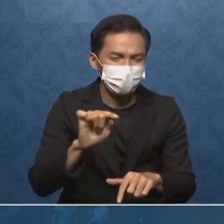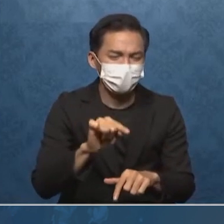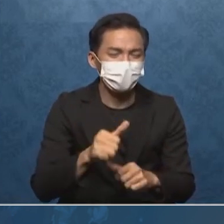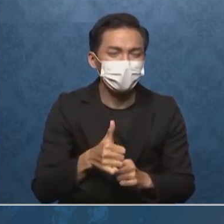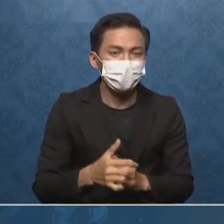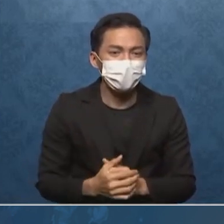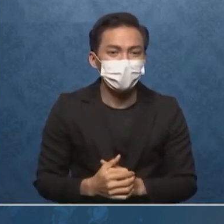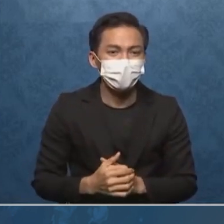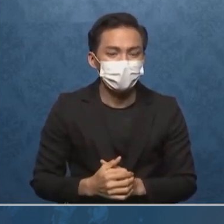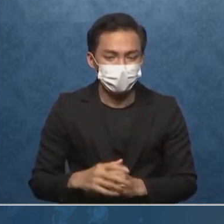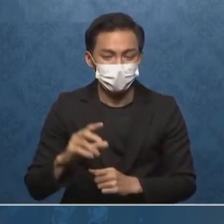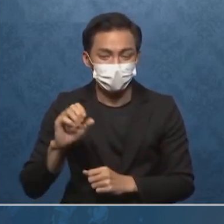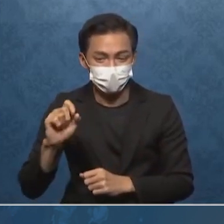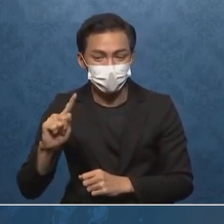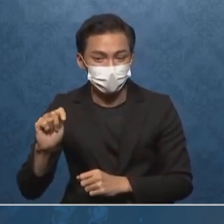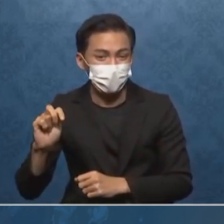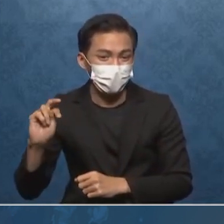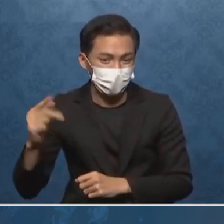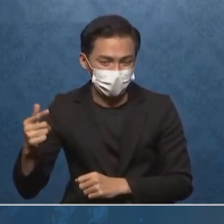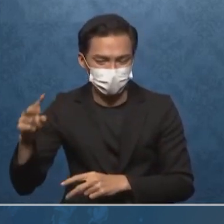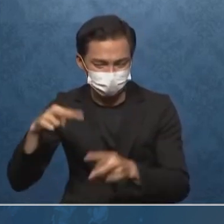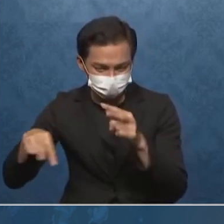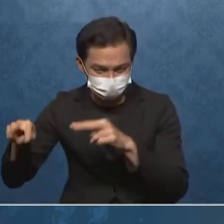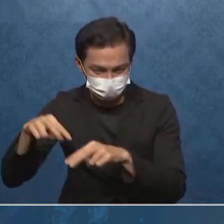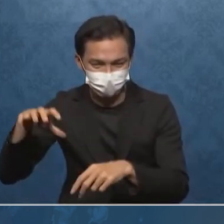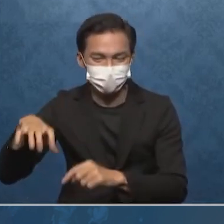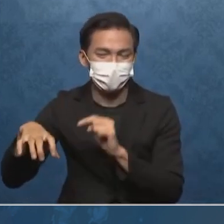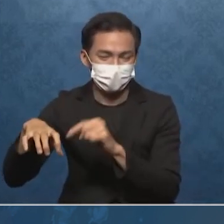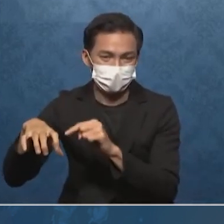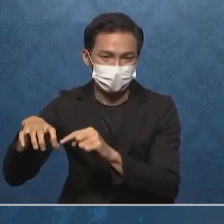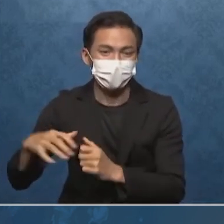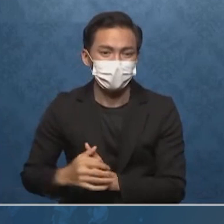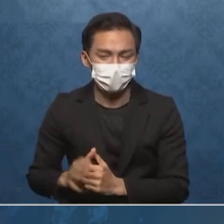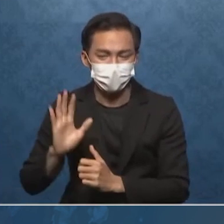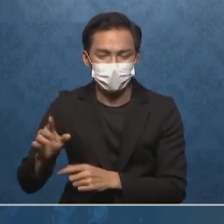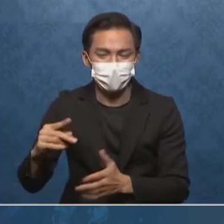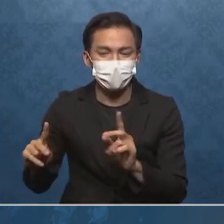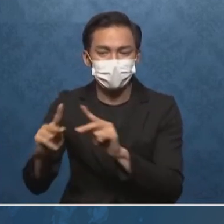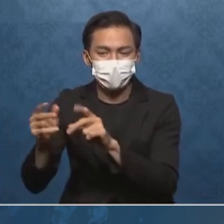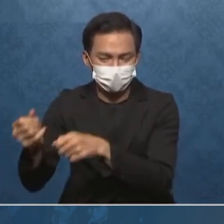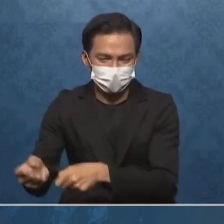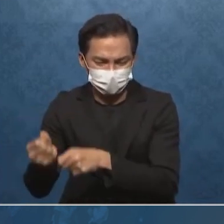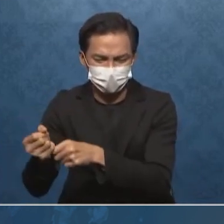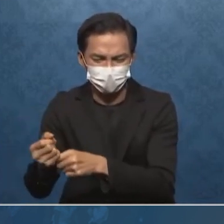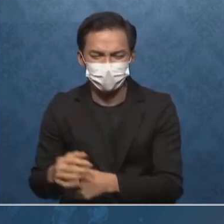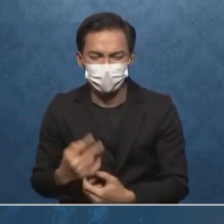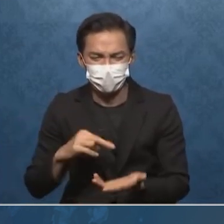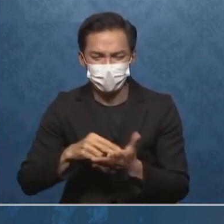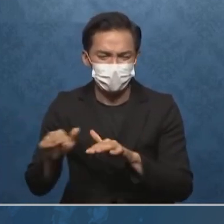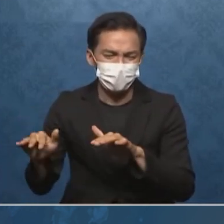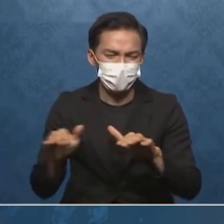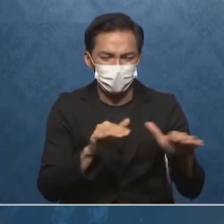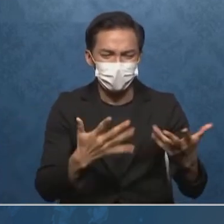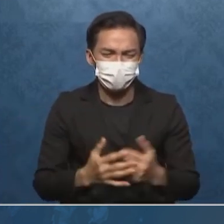2พูดเลยนะครับท่านประธานสำนักงานปลัดกระทรวงเกษตรขาดความพร้อมที่จะดำเนินโครงการ